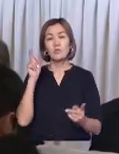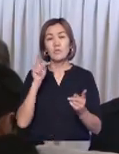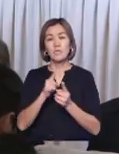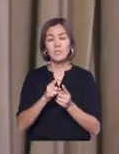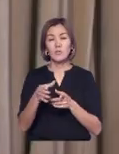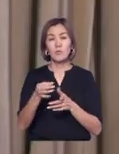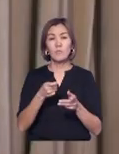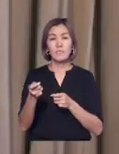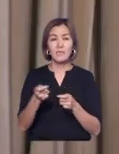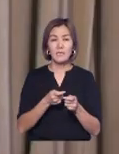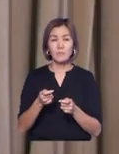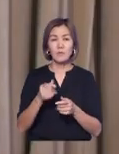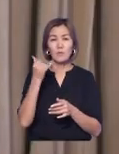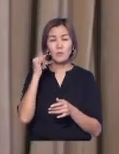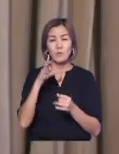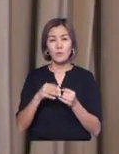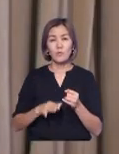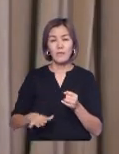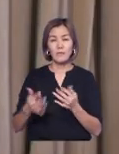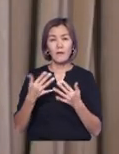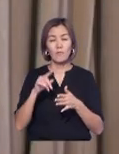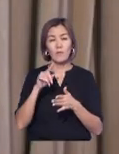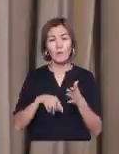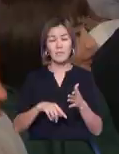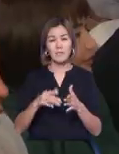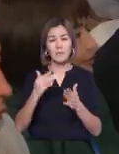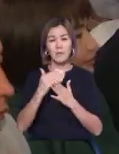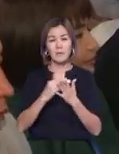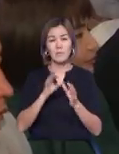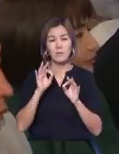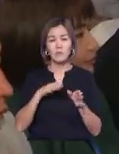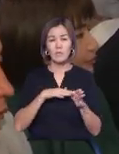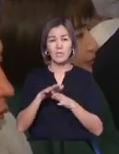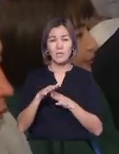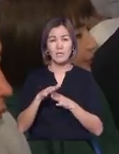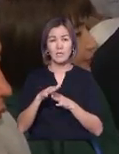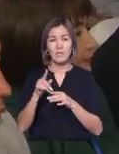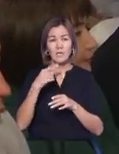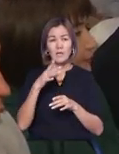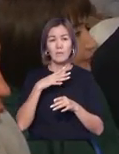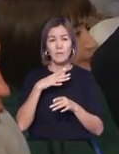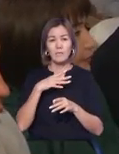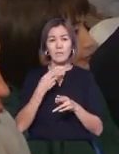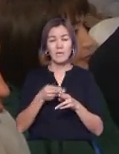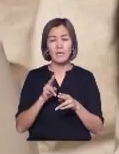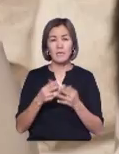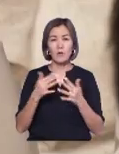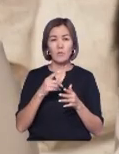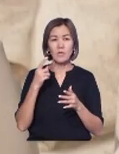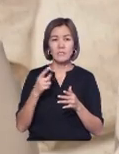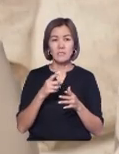әкімі Марат Сұлтанғазиев ұйғыр ауданында ауыл аманаты бағдарламасының ойдағыдай қолға алынып жатқанын атап айтты. Әрі ауыл шаруашылығы